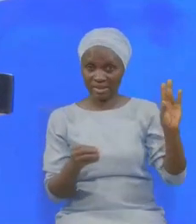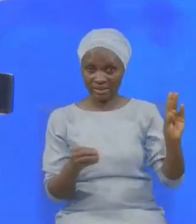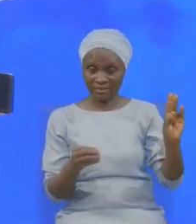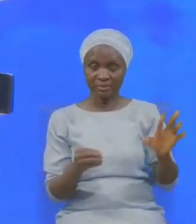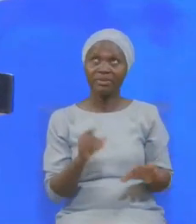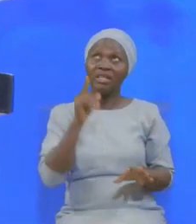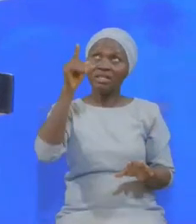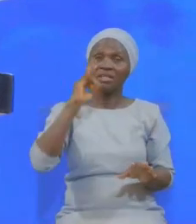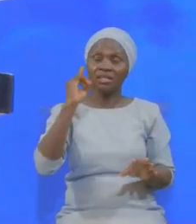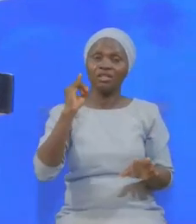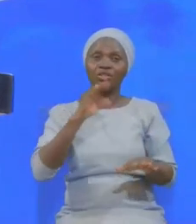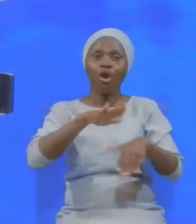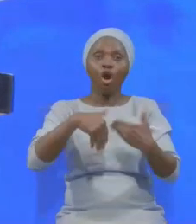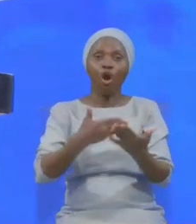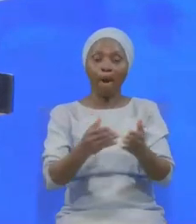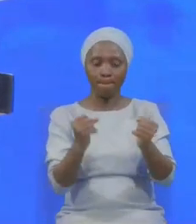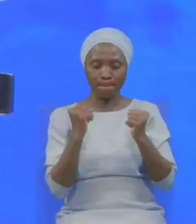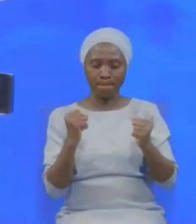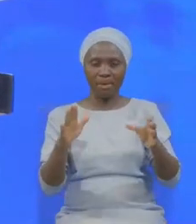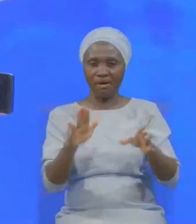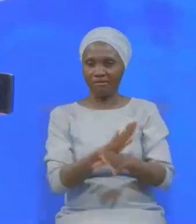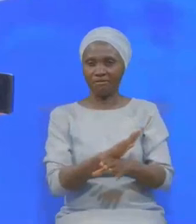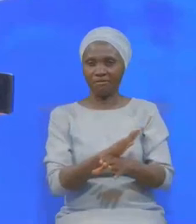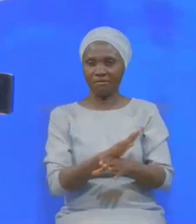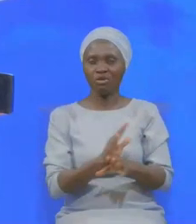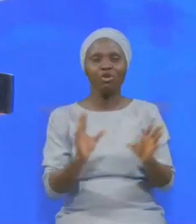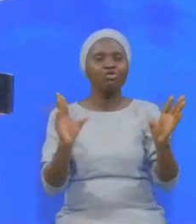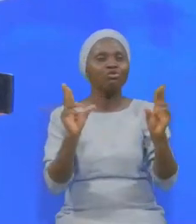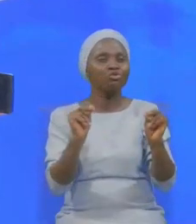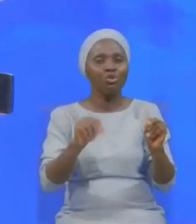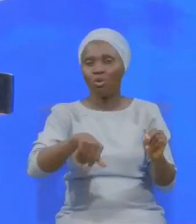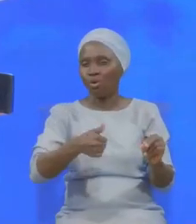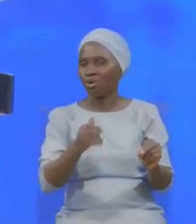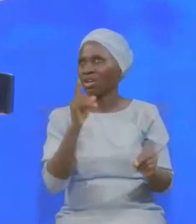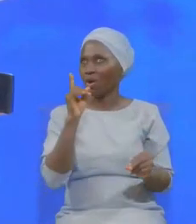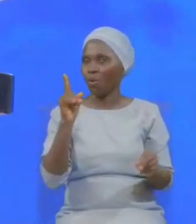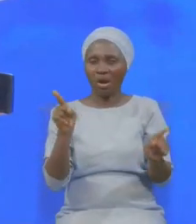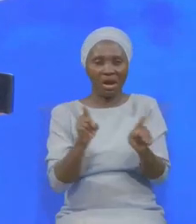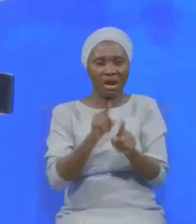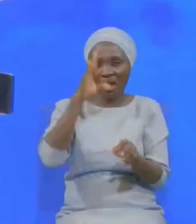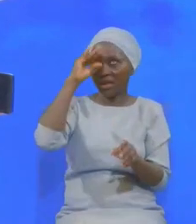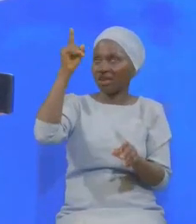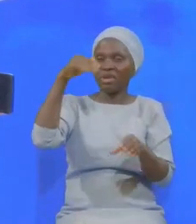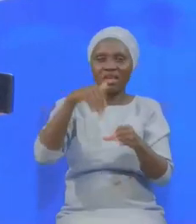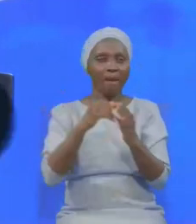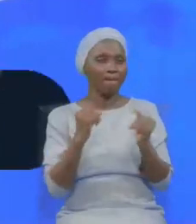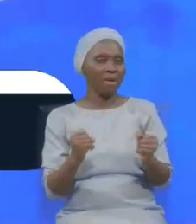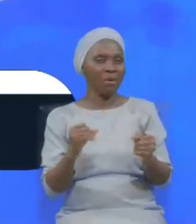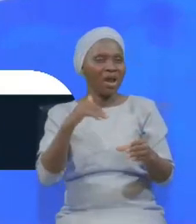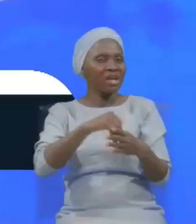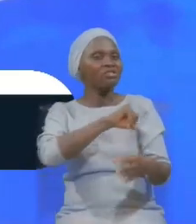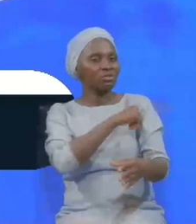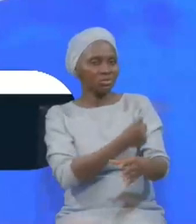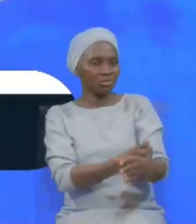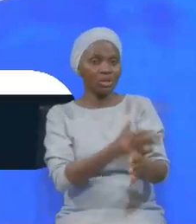est omnipotent. Il n'y a personne qui lui ressemble en force. Il n'y a personne qui soit comme lui en